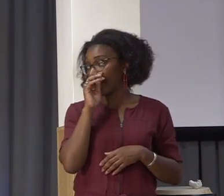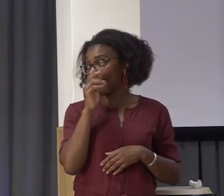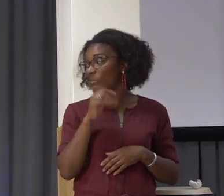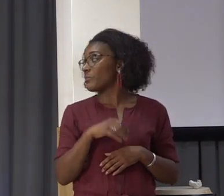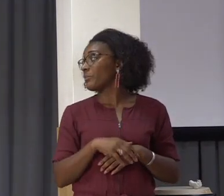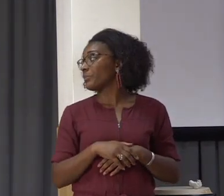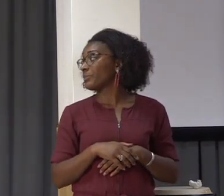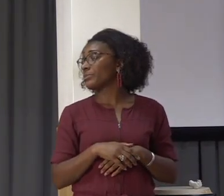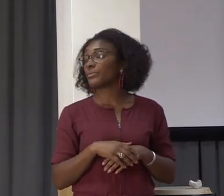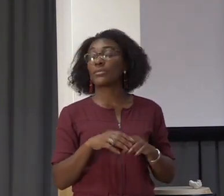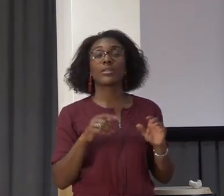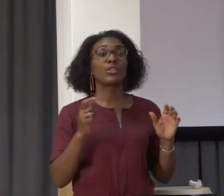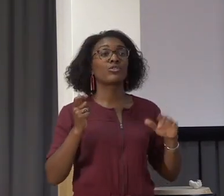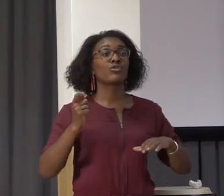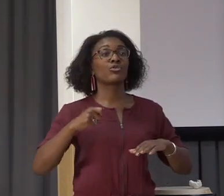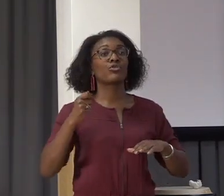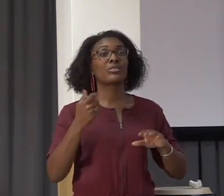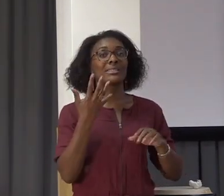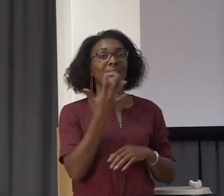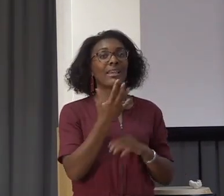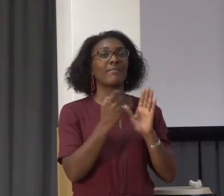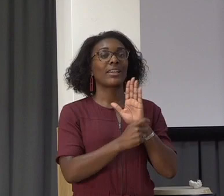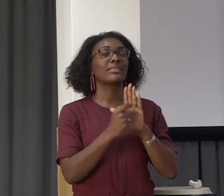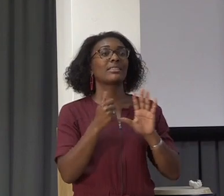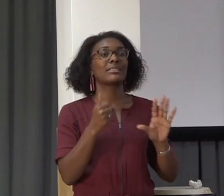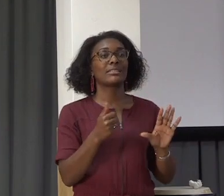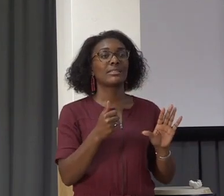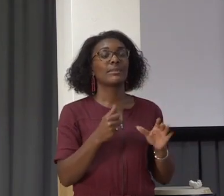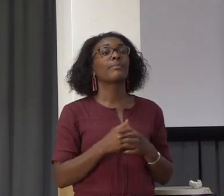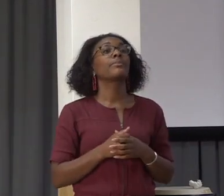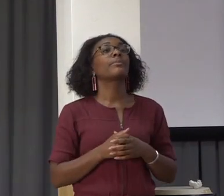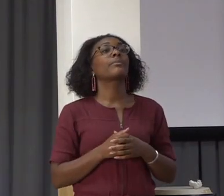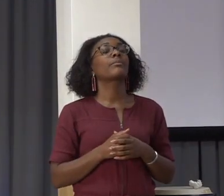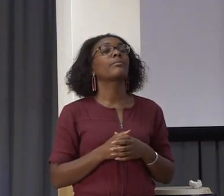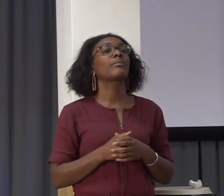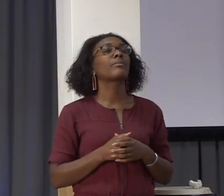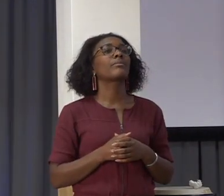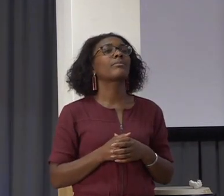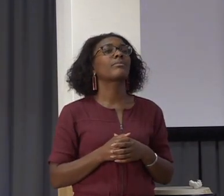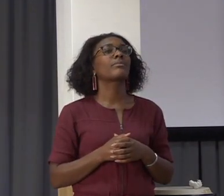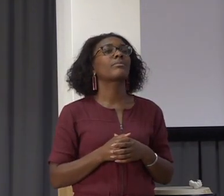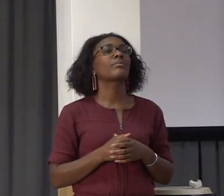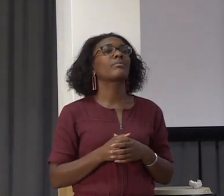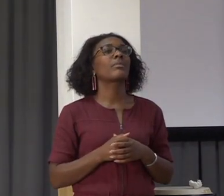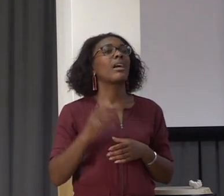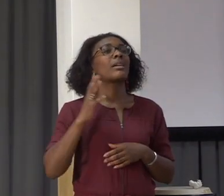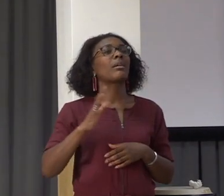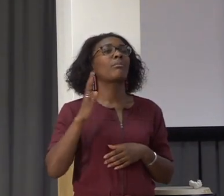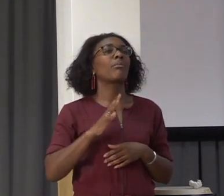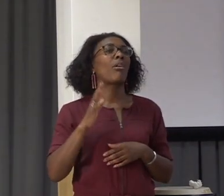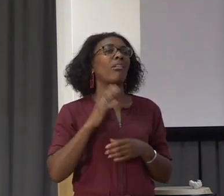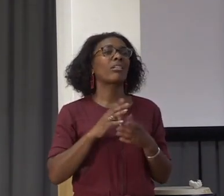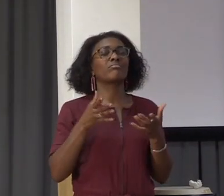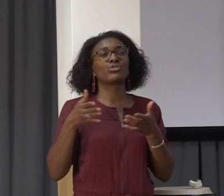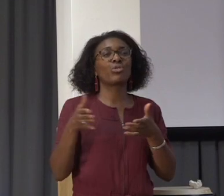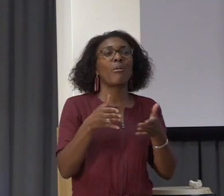Juge 5, 6. Au jour de Shamgar, fils d'Anath, au jour de Jaël, les chemins étaient délaissés et ceux